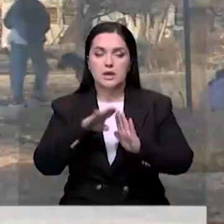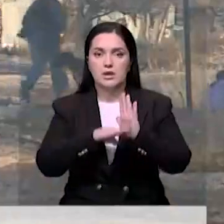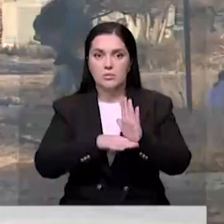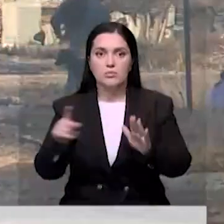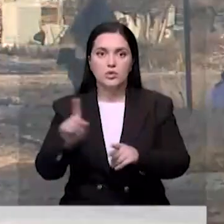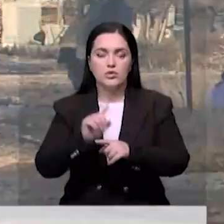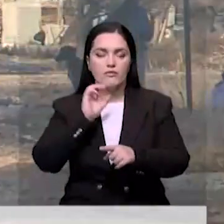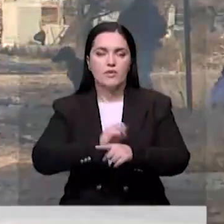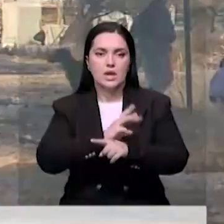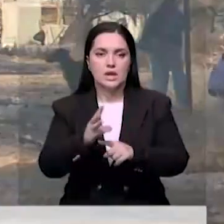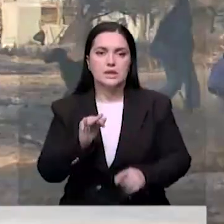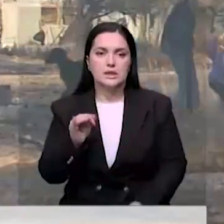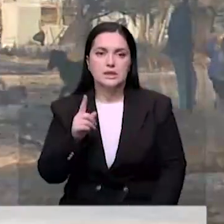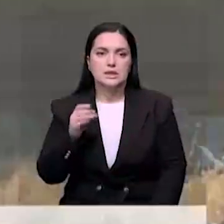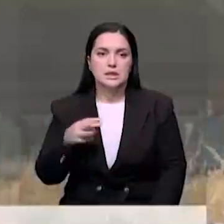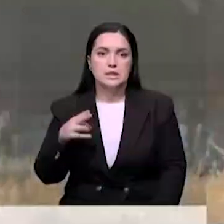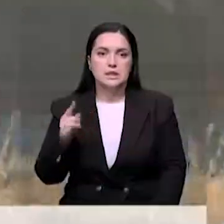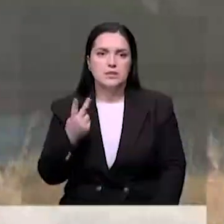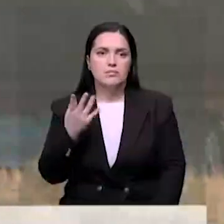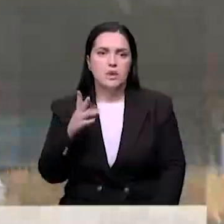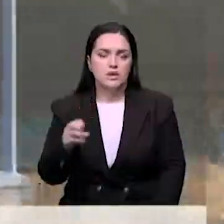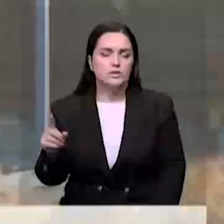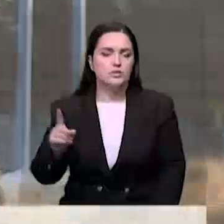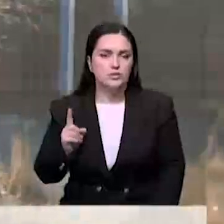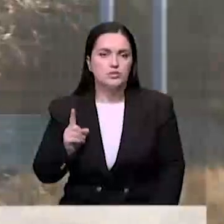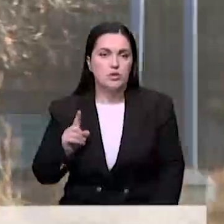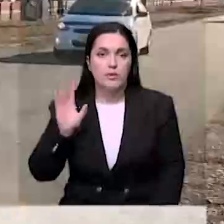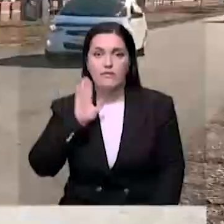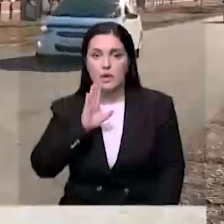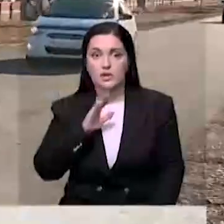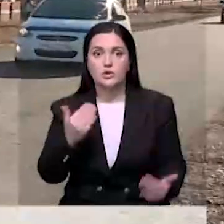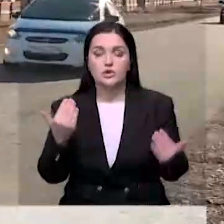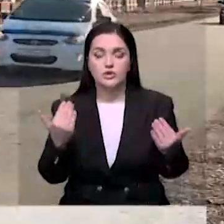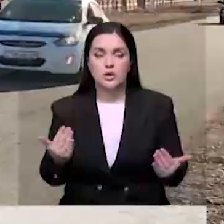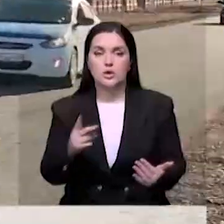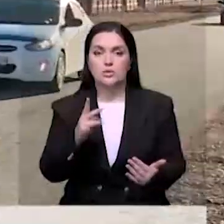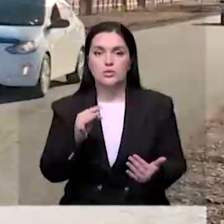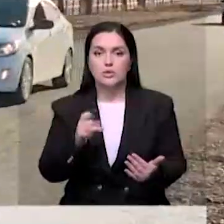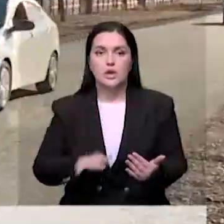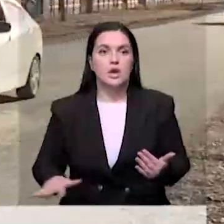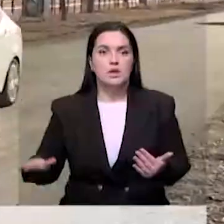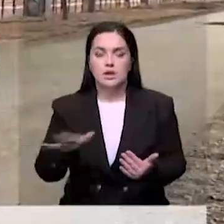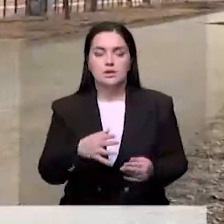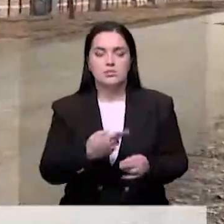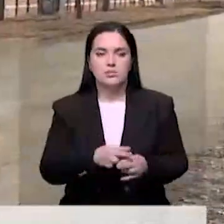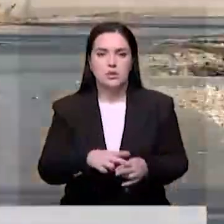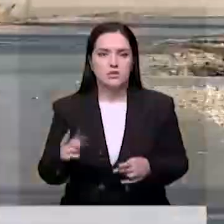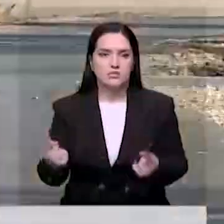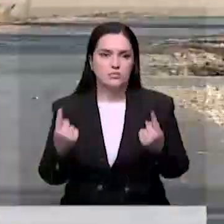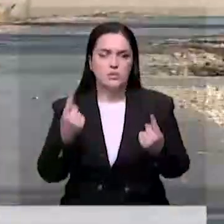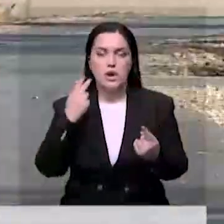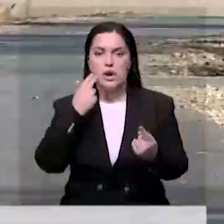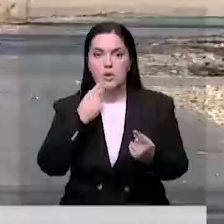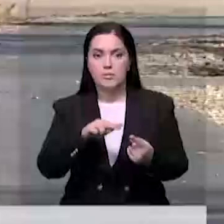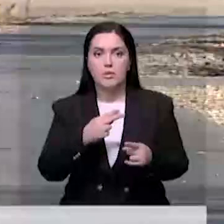жители села Изенды. 25 лет у них не было воды. Теперь же населенный пункт в Нуринском районе считается одним из самых показательных.